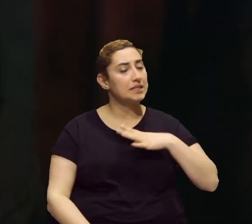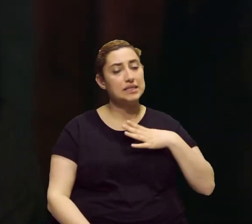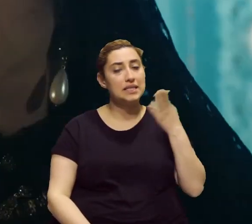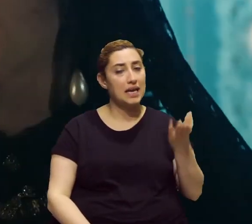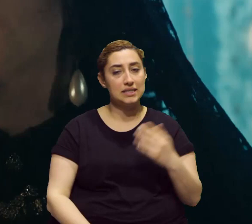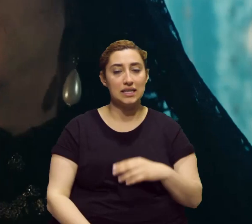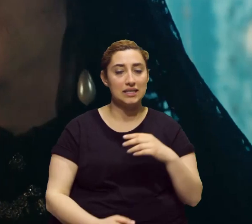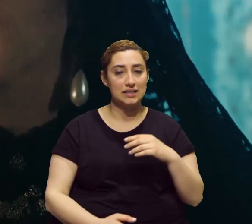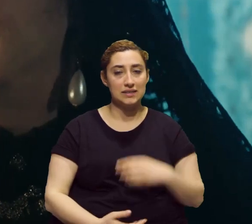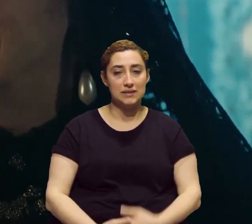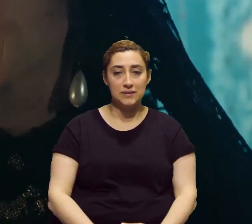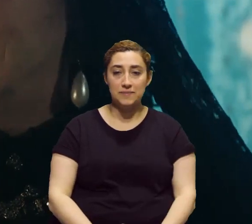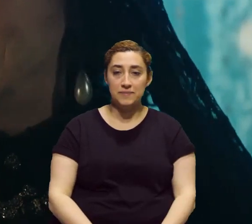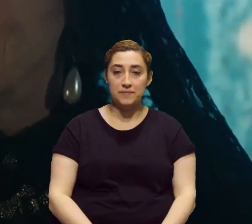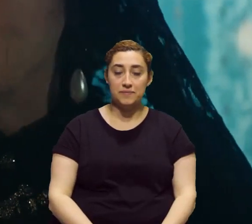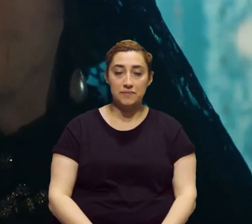Nasıl isterseniz majesteleri.